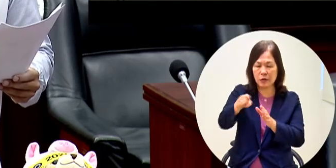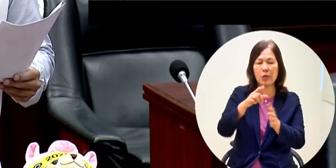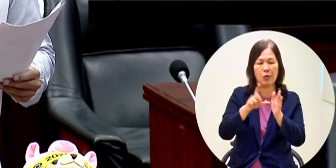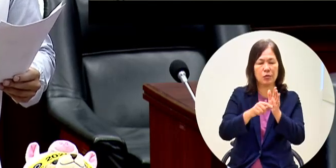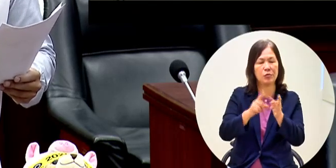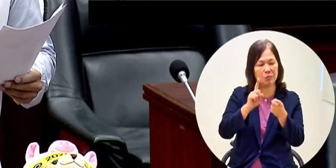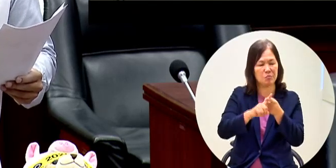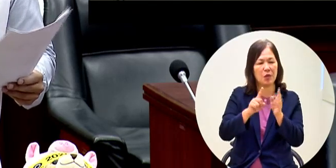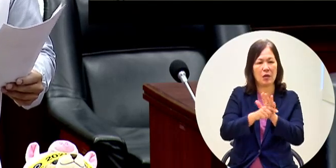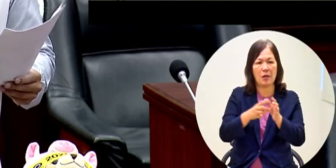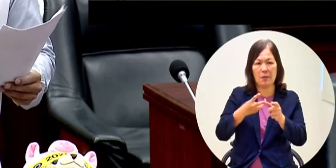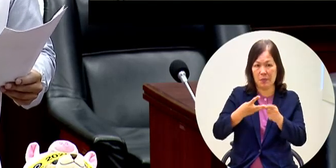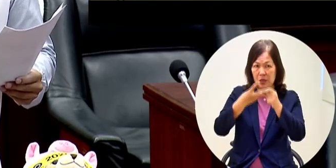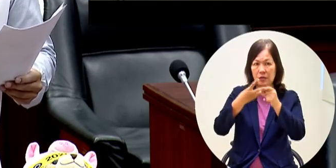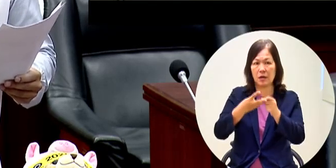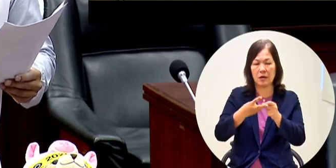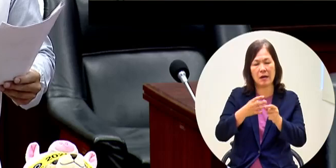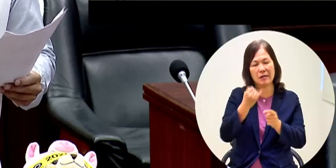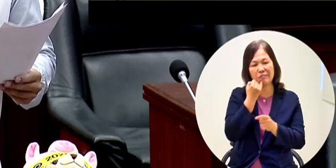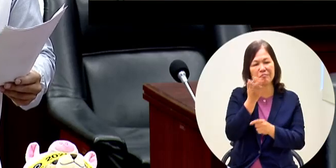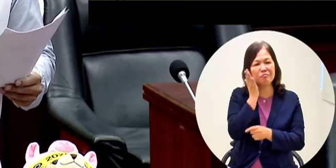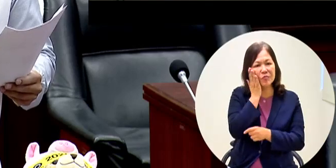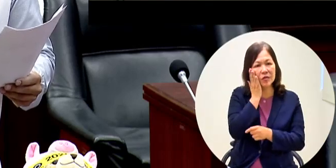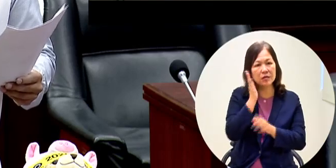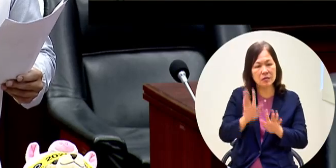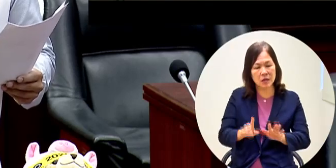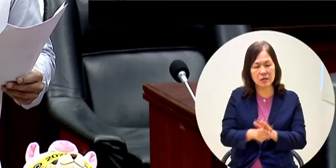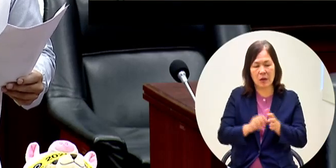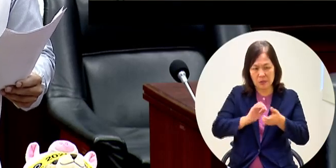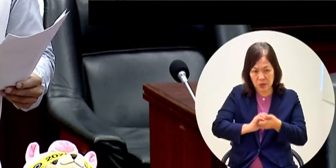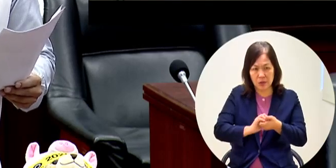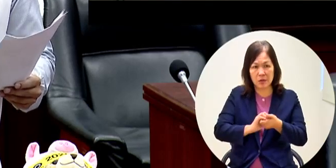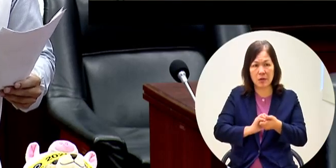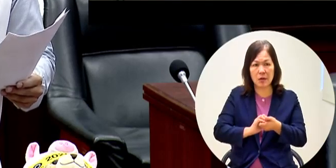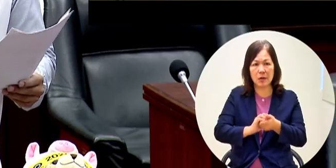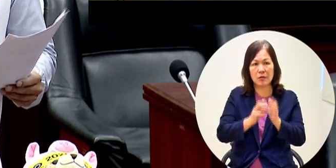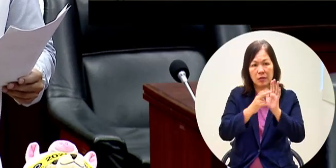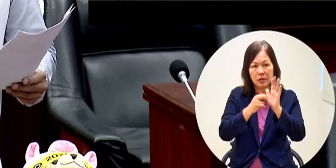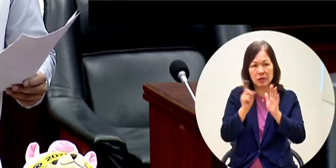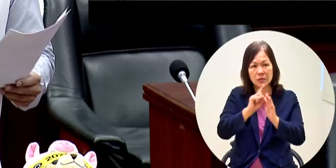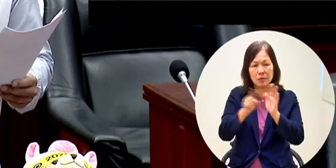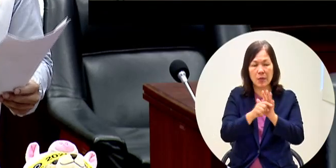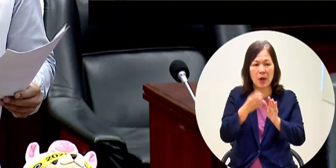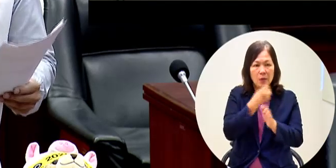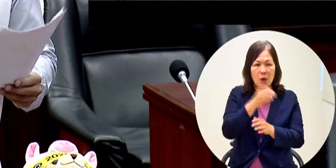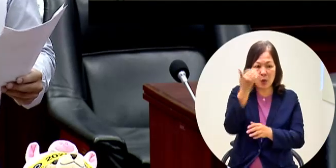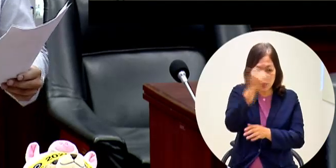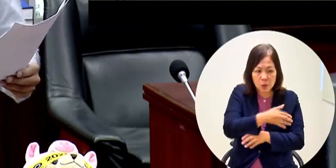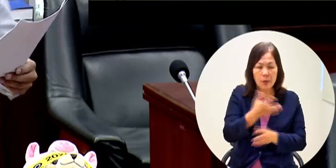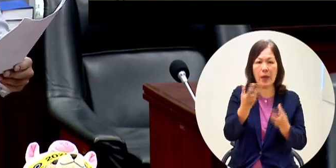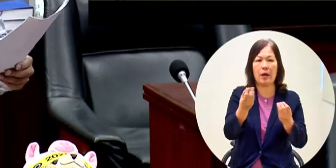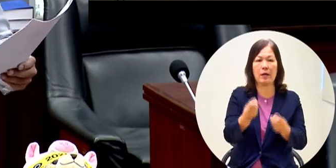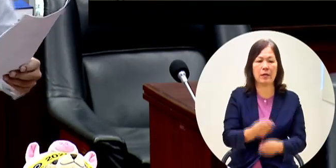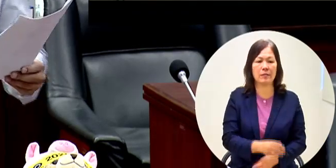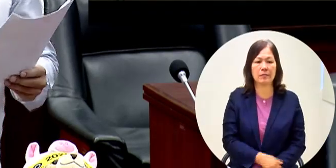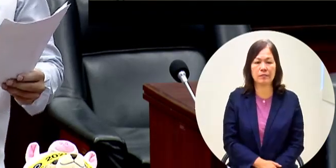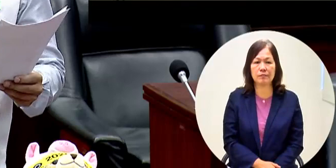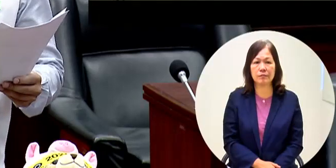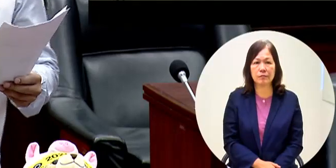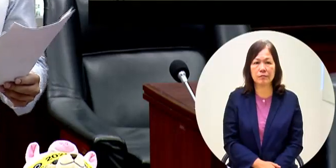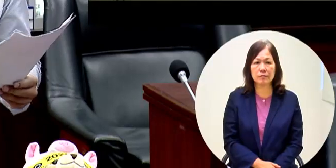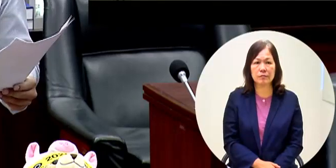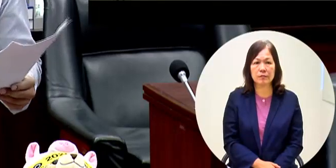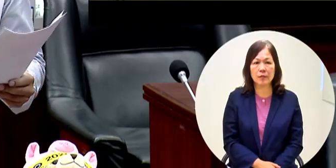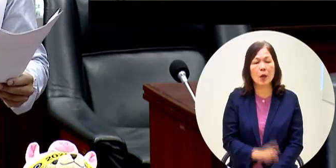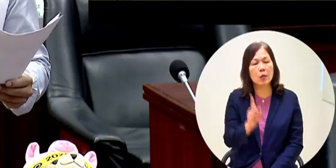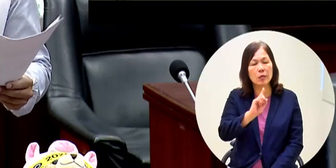惜。目前你只能定义为流星啦吼，秀一个过就无啊啦吼。为